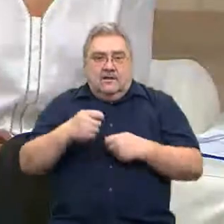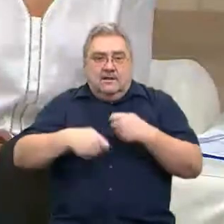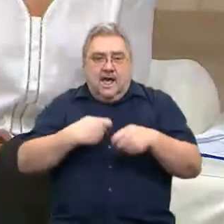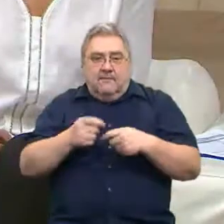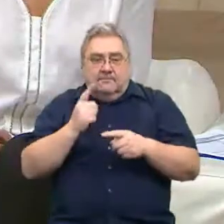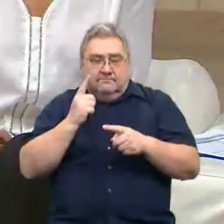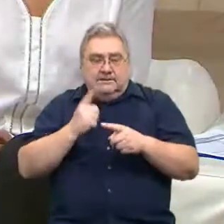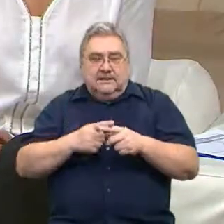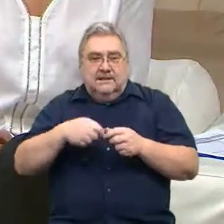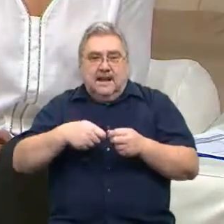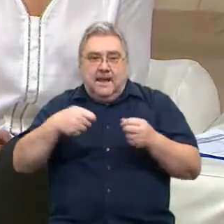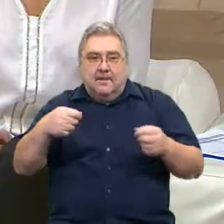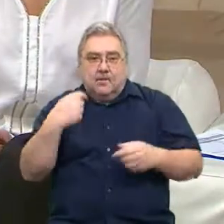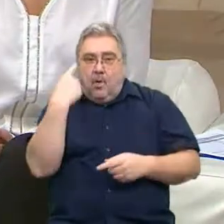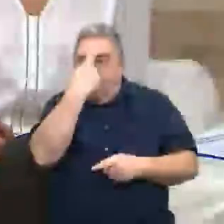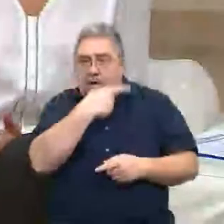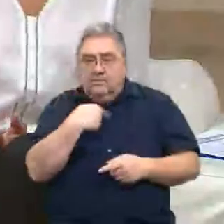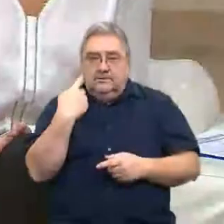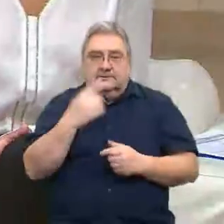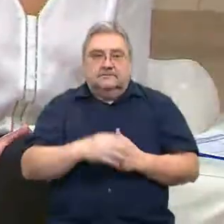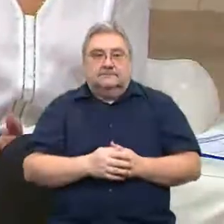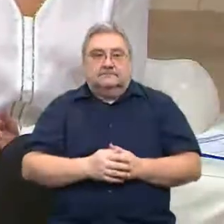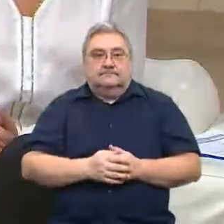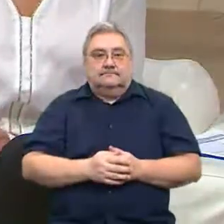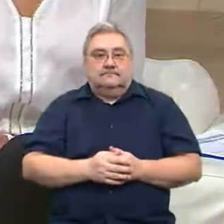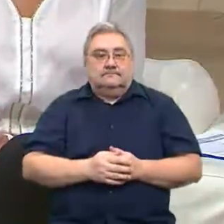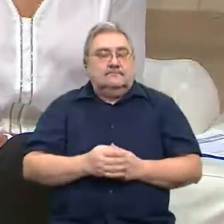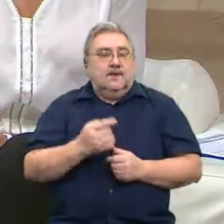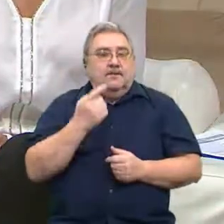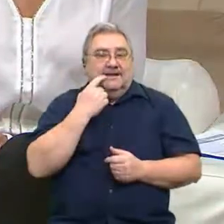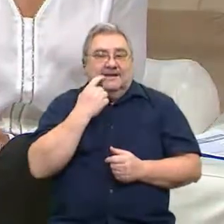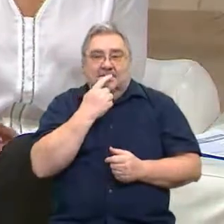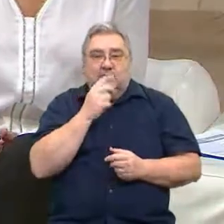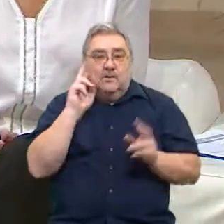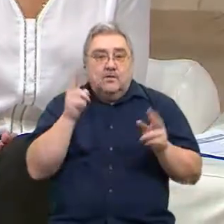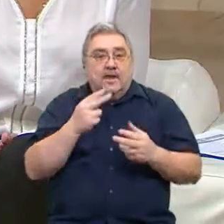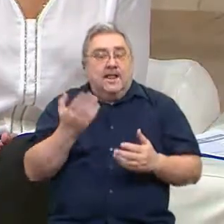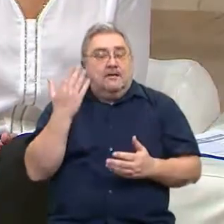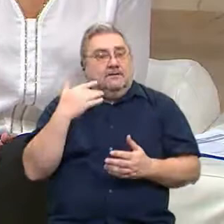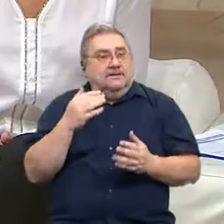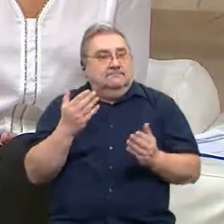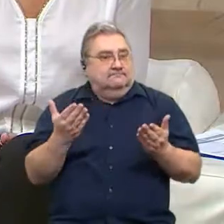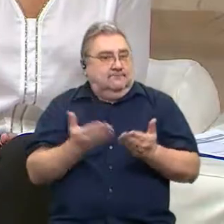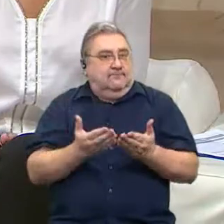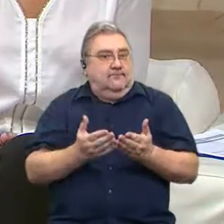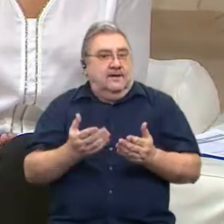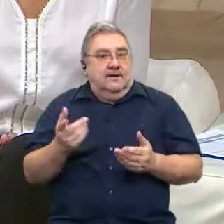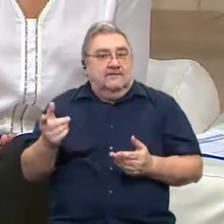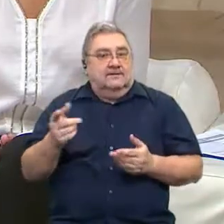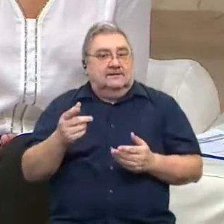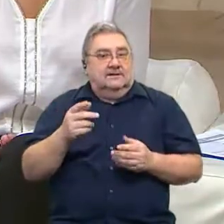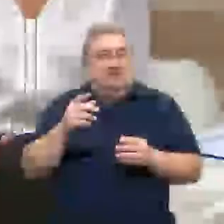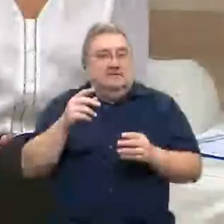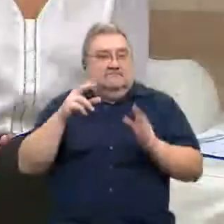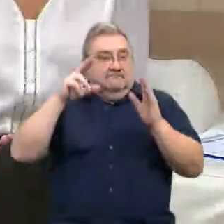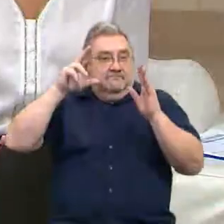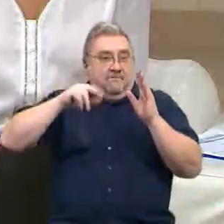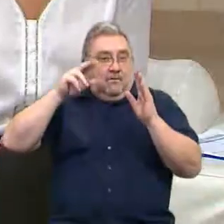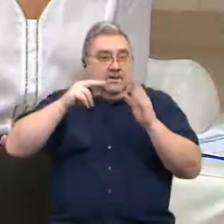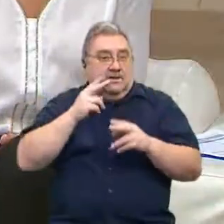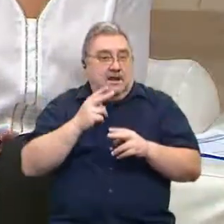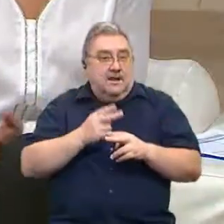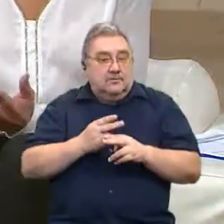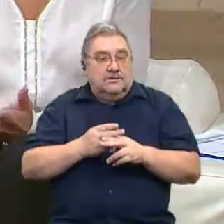tomu konkrétnímu obličeji, tak aby to bylo v souladu s tváří. Vy si pacienta vyfotíte a pak zpracováváte v